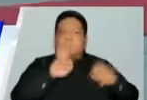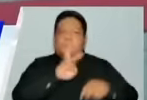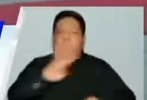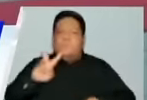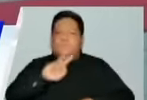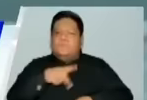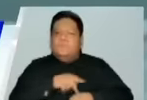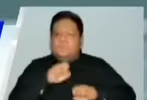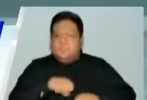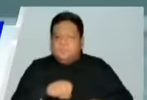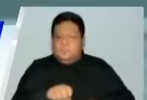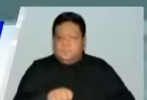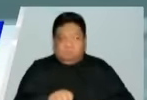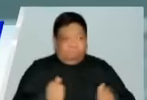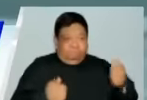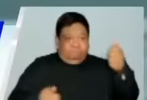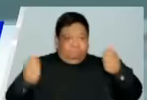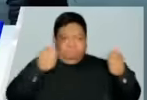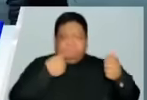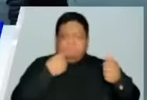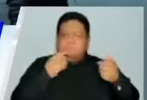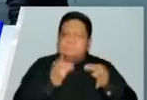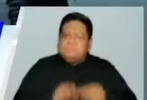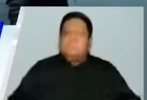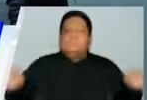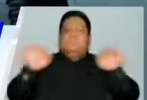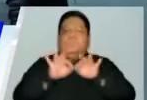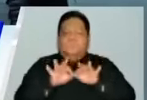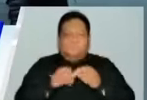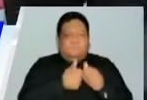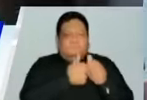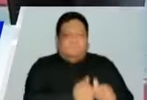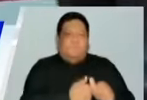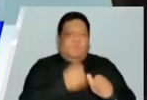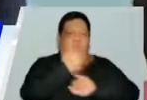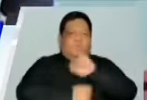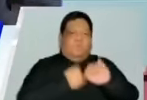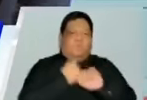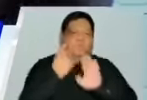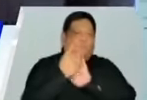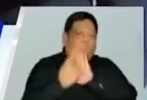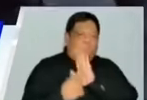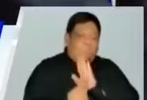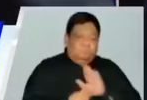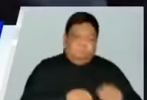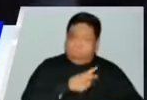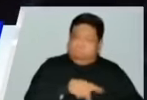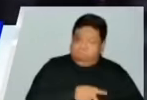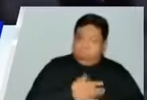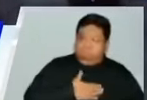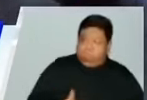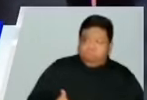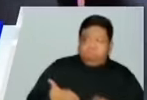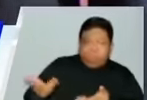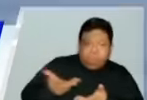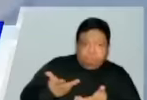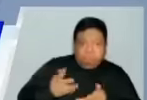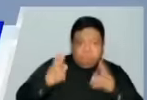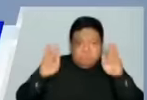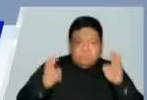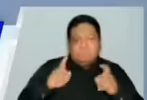sa international law. Ayon kay Pangulong Marcos, bukas ang Pilipinas para pag-usapan ng issue pero dapat ito ay nasa tamang